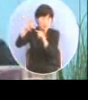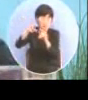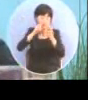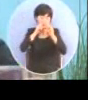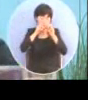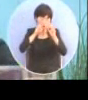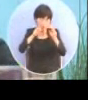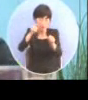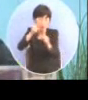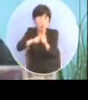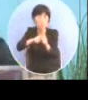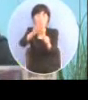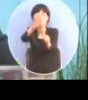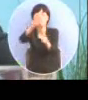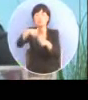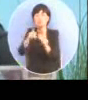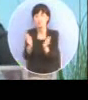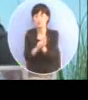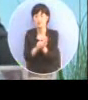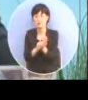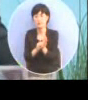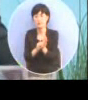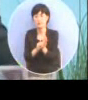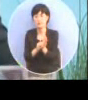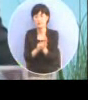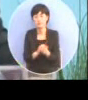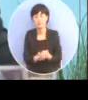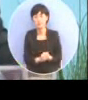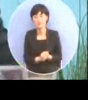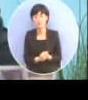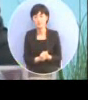Và Chúa đã gọi chúng ta để mang ánh sáng này ra cho muôn dân.